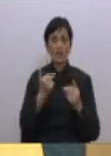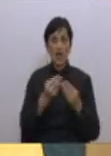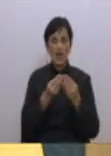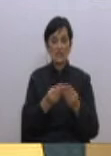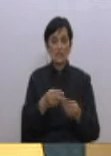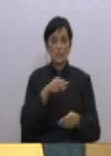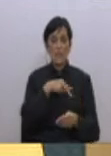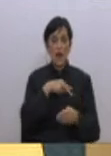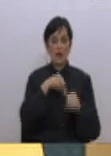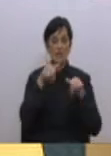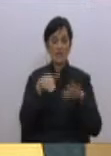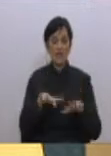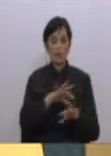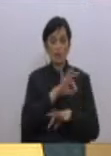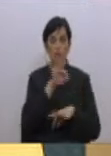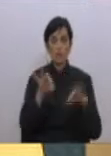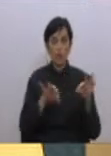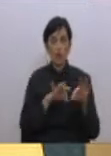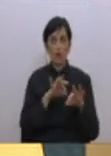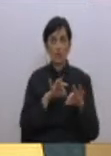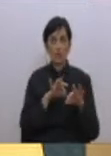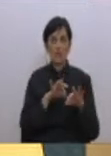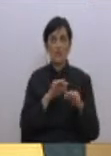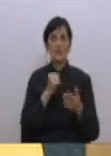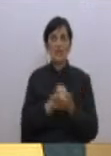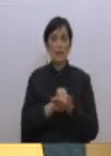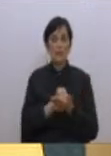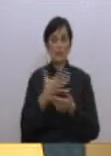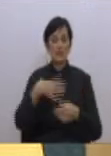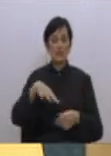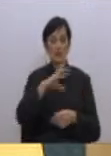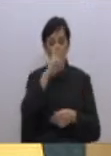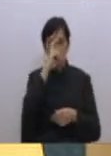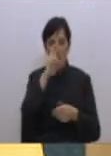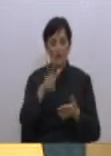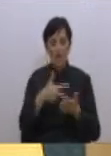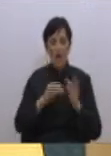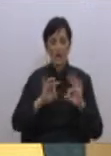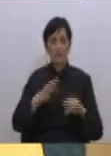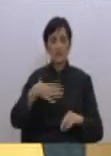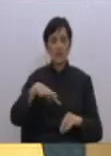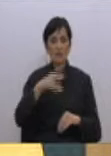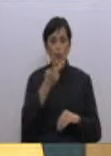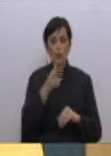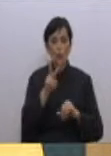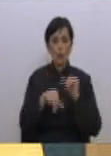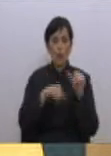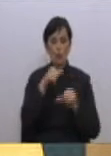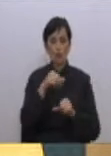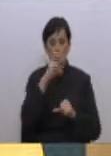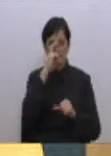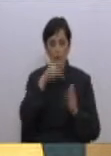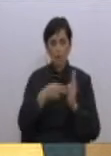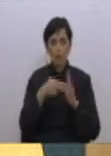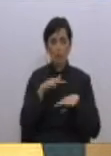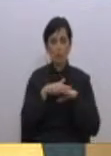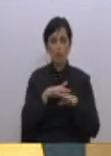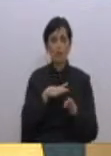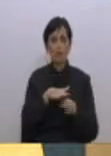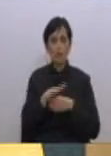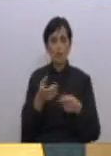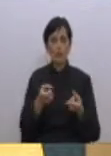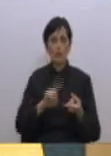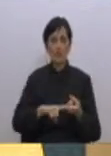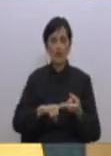gând parlamentist, da, ginebis proiect. Tam kitze sakartolo stavrovi zangariș, sakartolo zo orieta zo două orții, sa hemți po biuget și sulevi